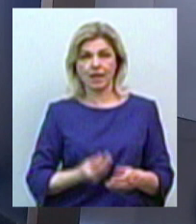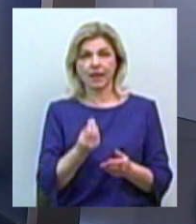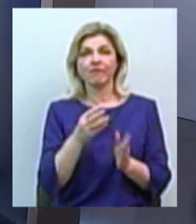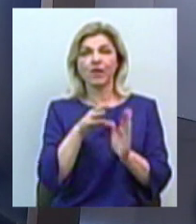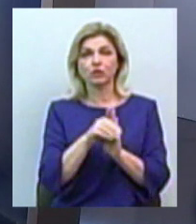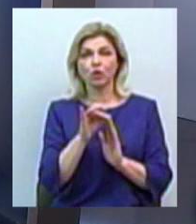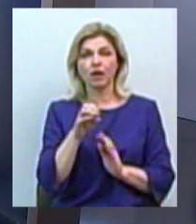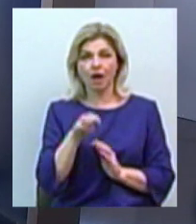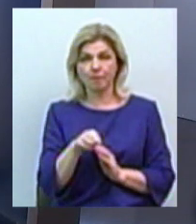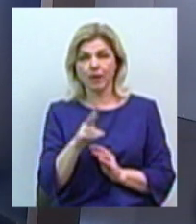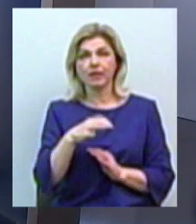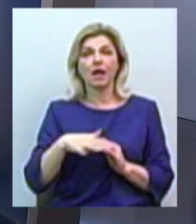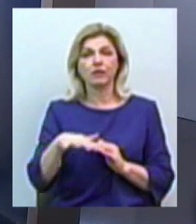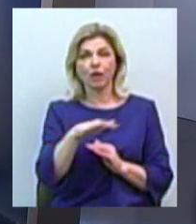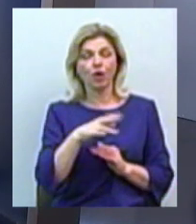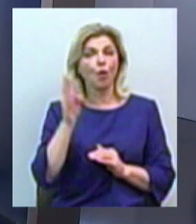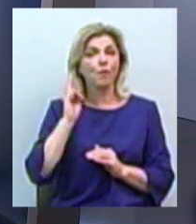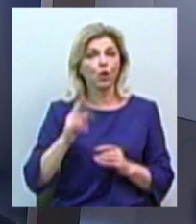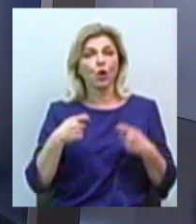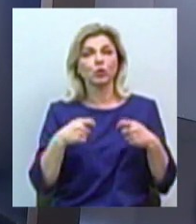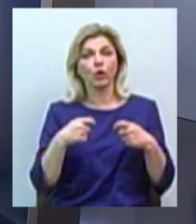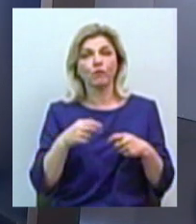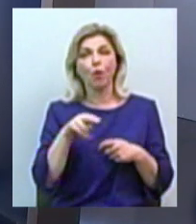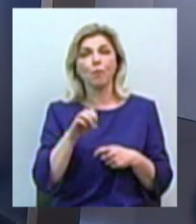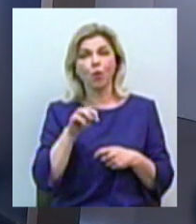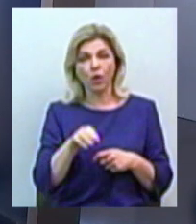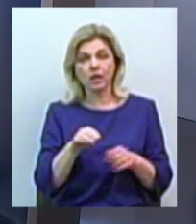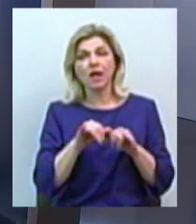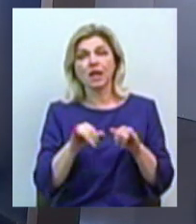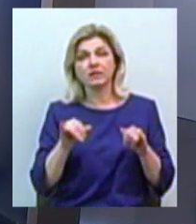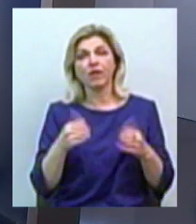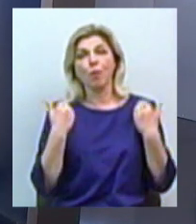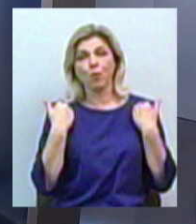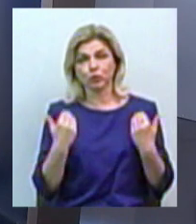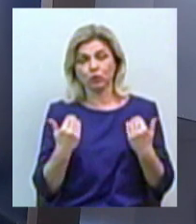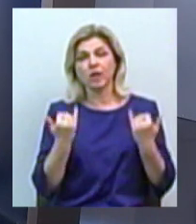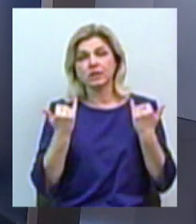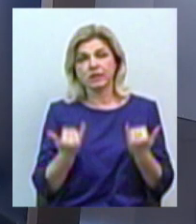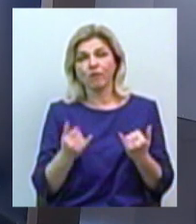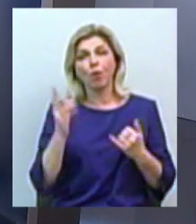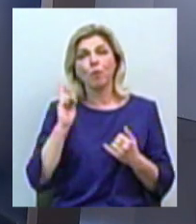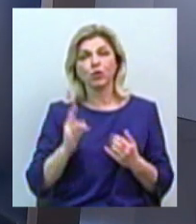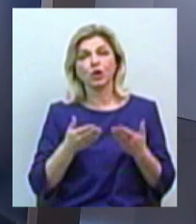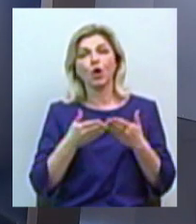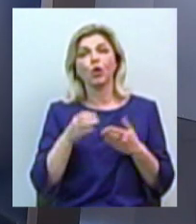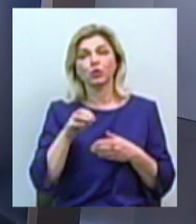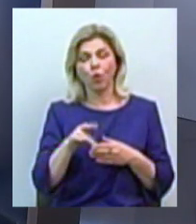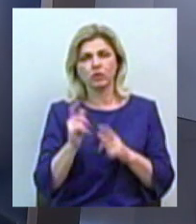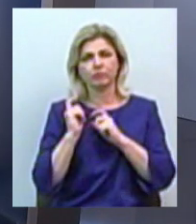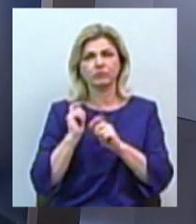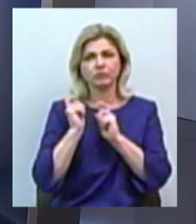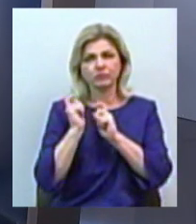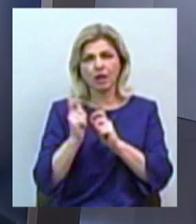території морського торговельного порту розвивати потужності, а сьогодні морський порт вже 16 мільйонів тонн